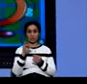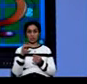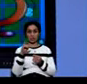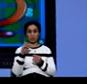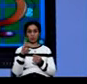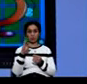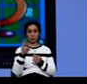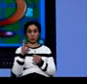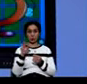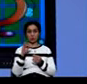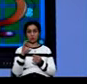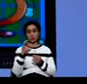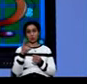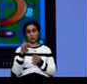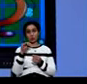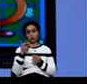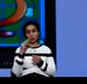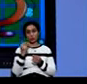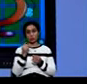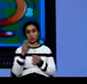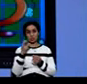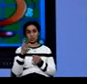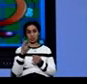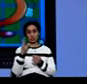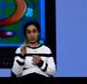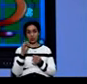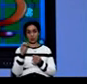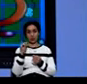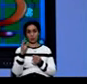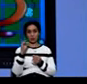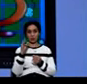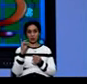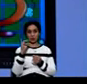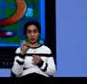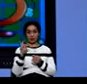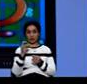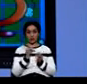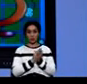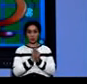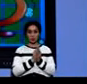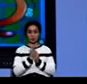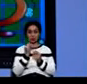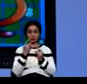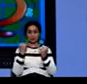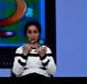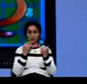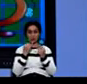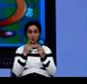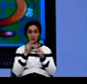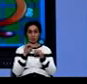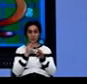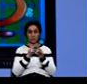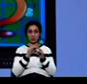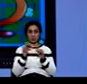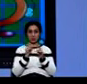яблоко, груша, слива, апельсин, банан, арбуз, дыня, огурец, помидор. И с